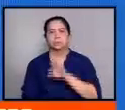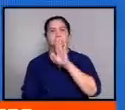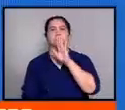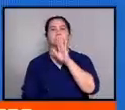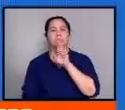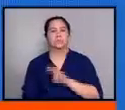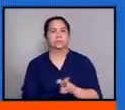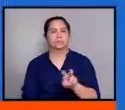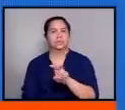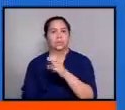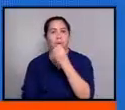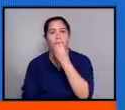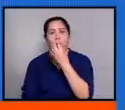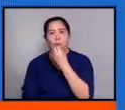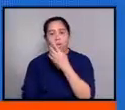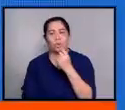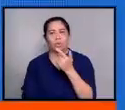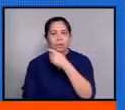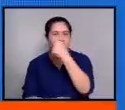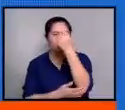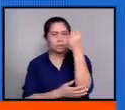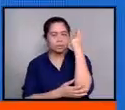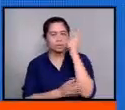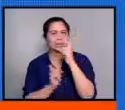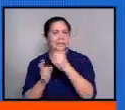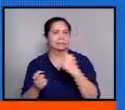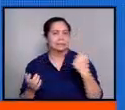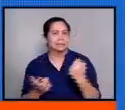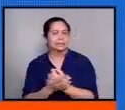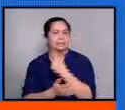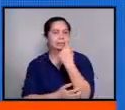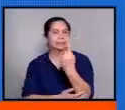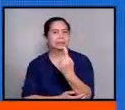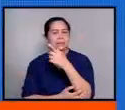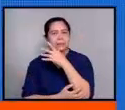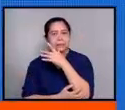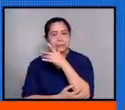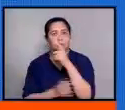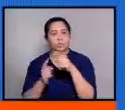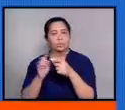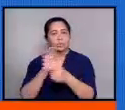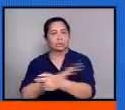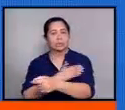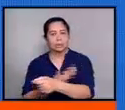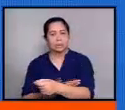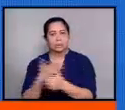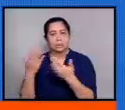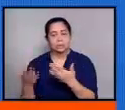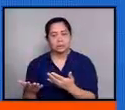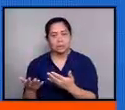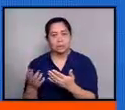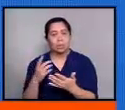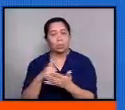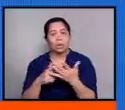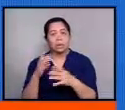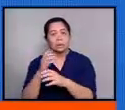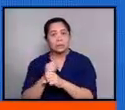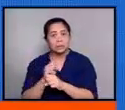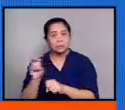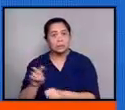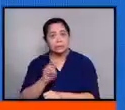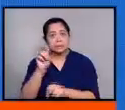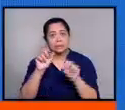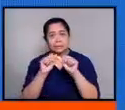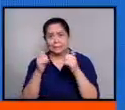napurnada ang trip to Hong Kong na graduation gift sana ng isang ina sa kanyang anak. Ang nakuha kasi nilang